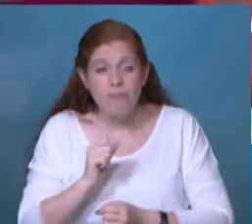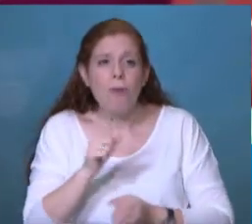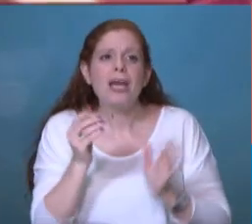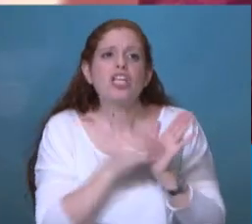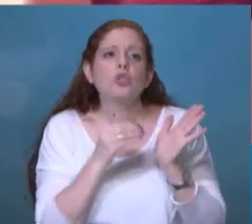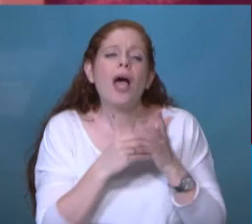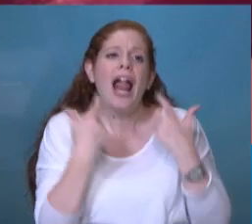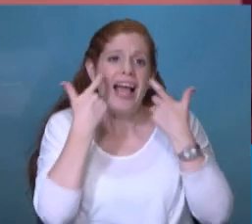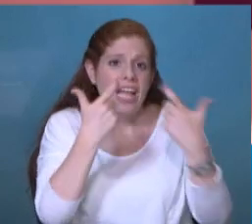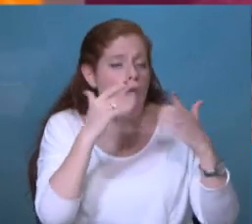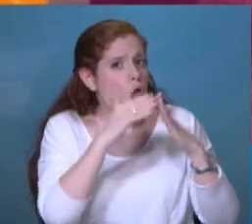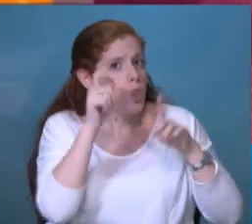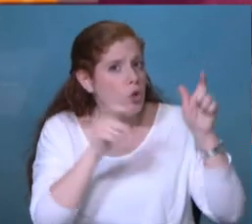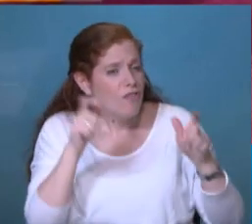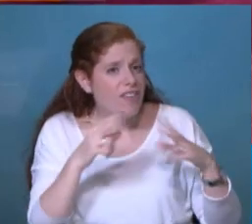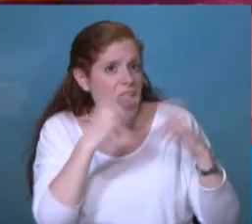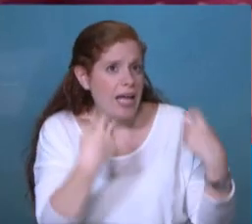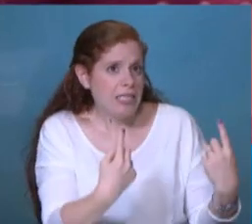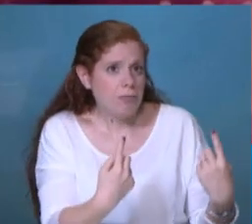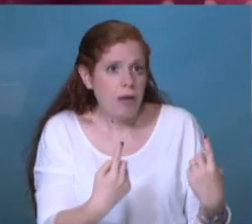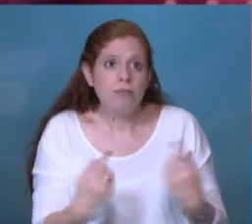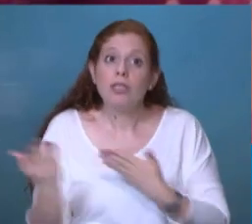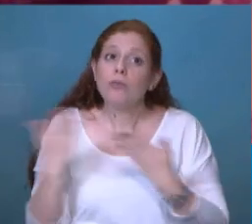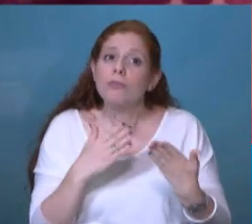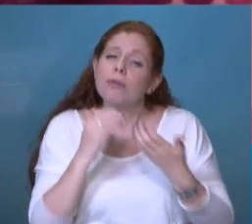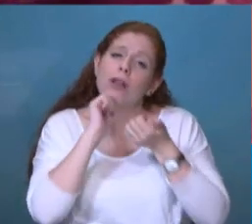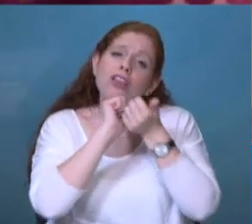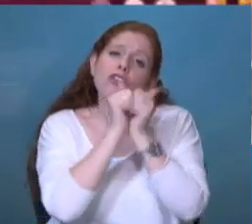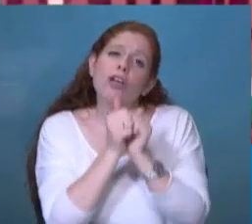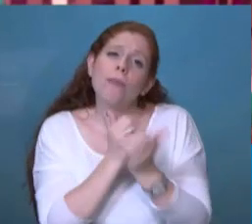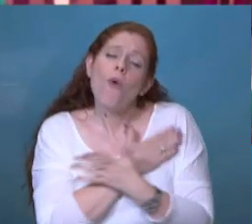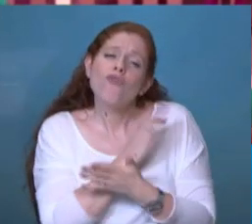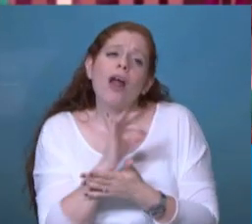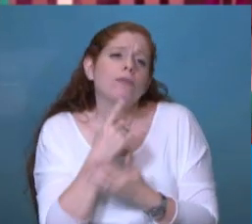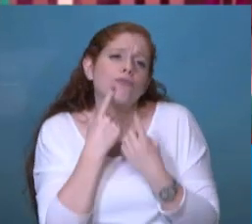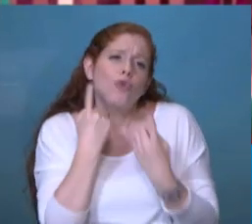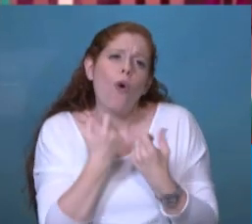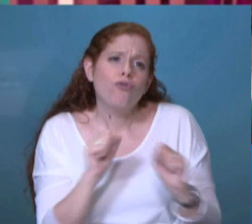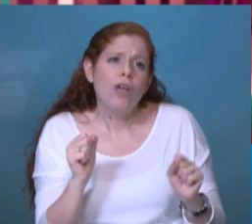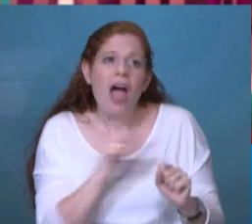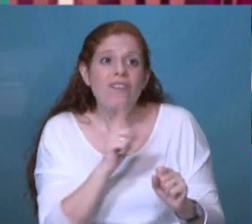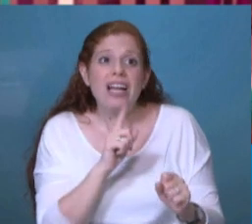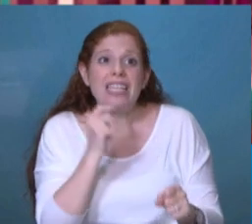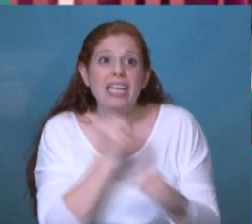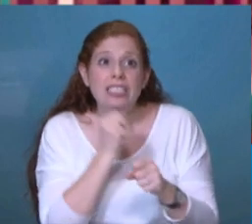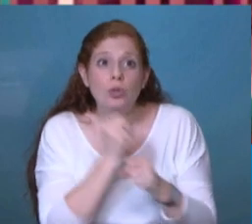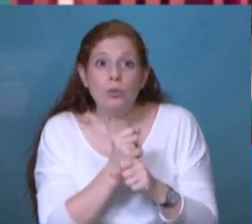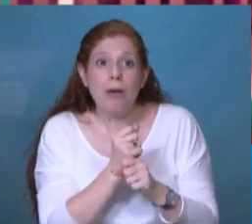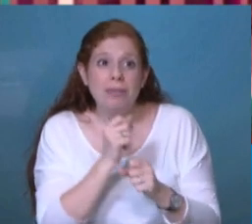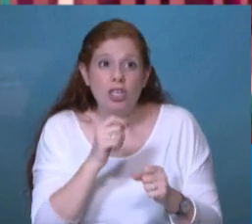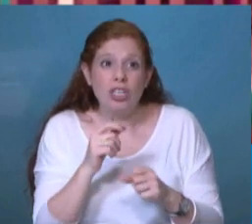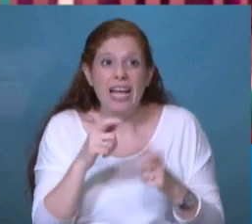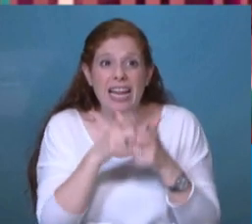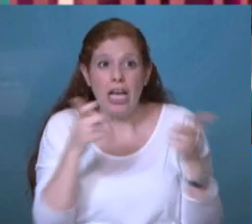על התושבים ועל העיר עצמה. You're welcome to kiss your beloved ones whenever you want. Just don't stop in the middle of a bridge. You'll make me miss